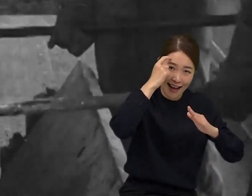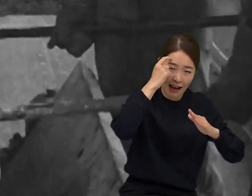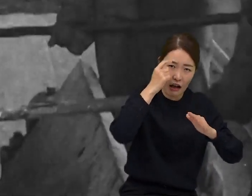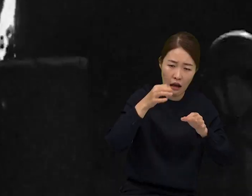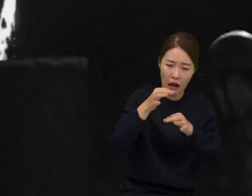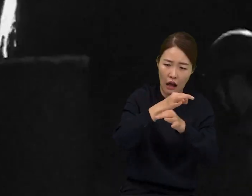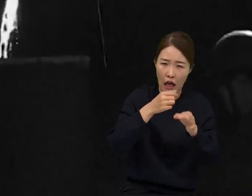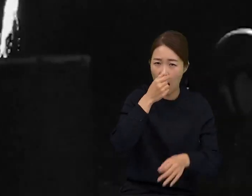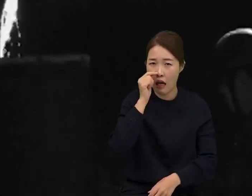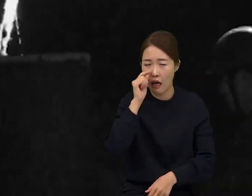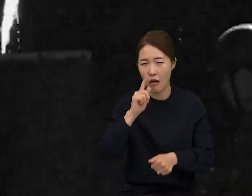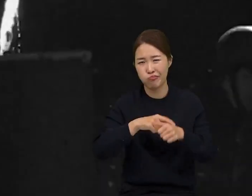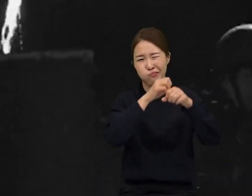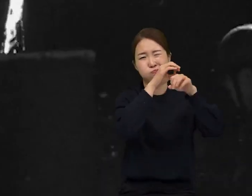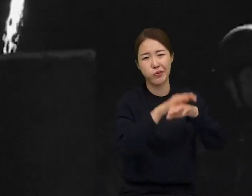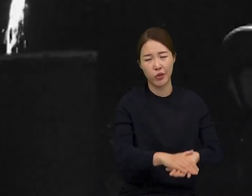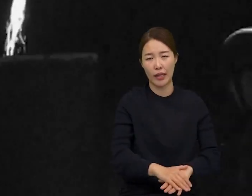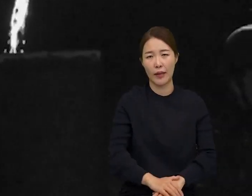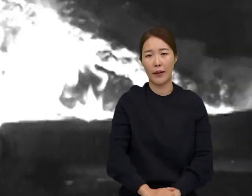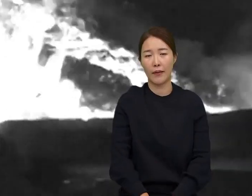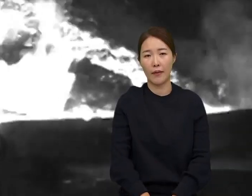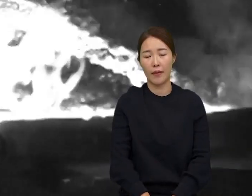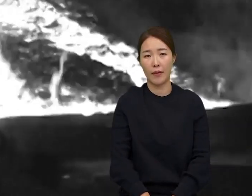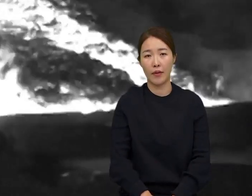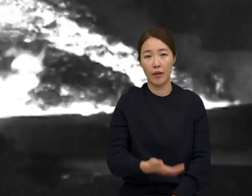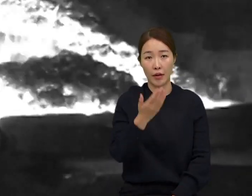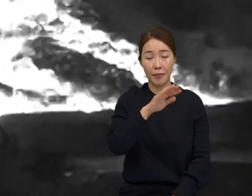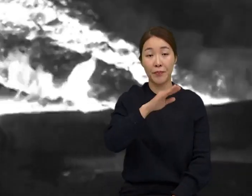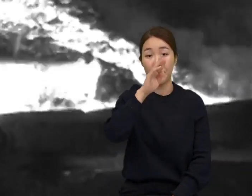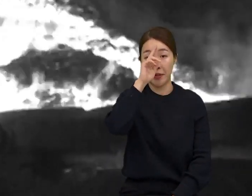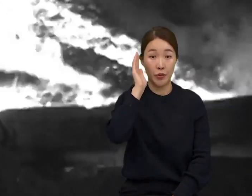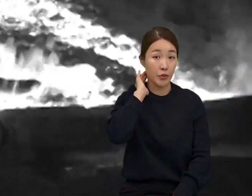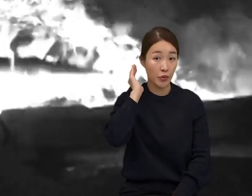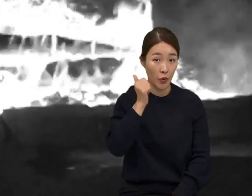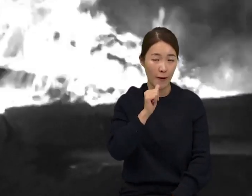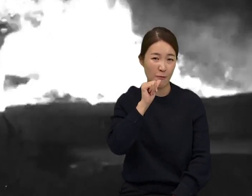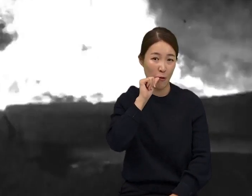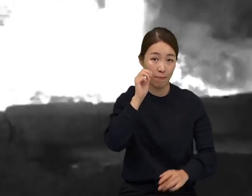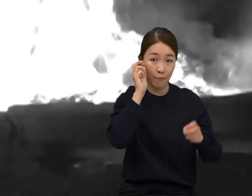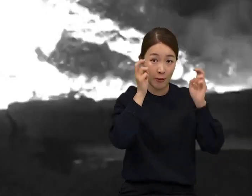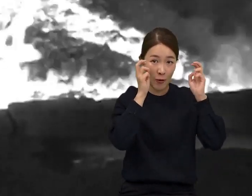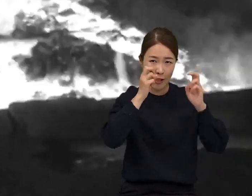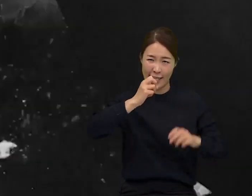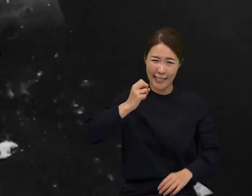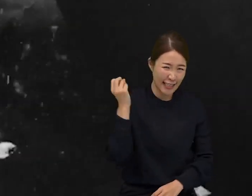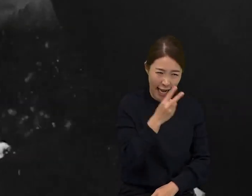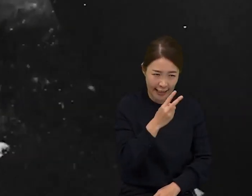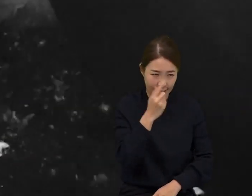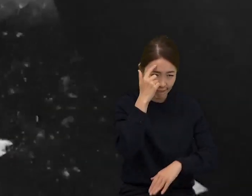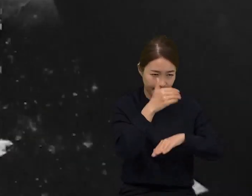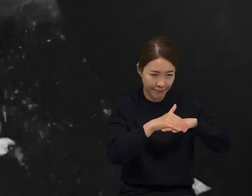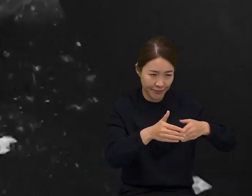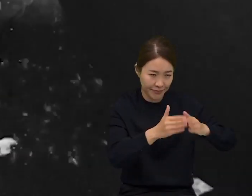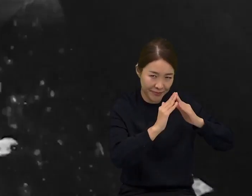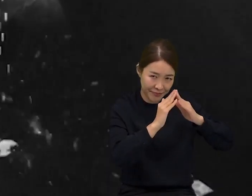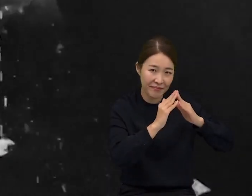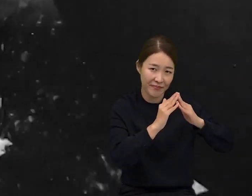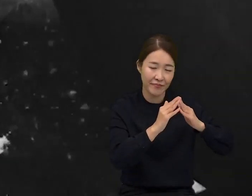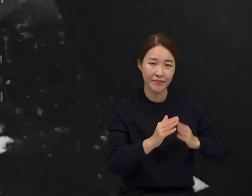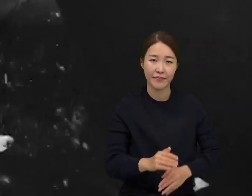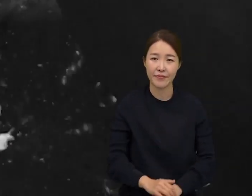했다가 재정난으로 무산시켰다. 하지만 박정희는 종합제철소 설립을 다시